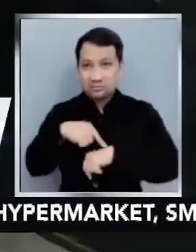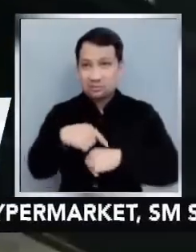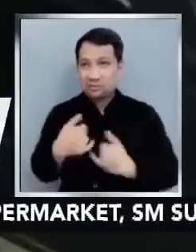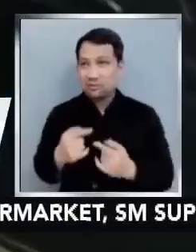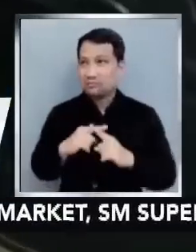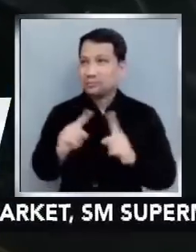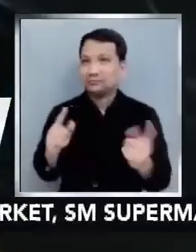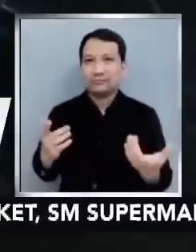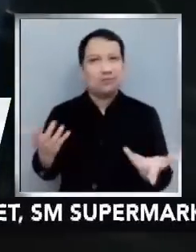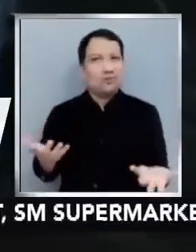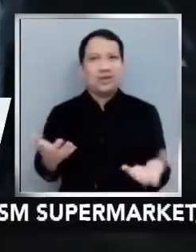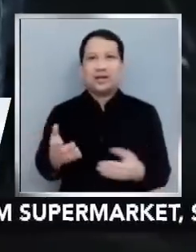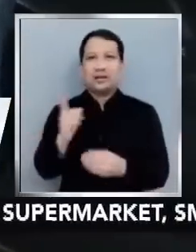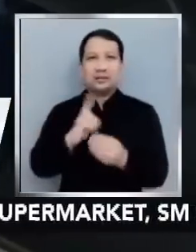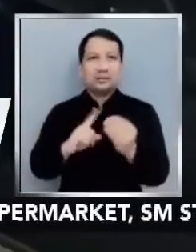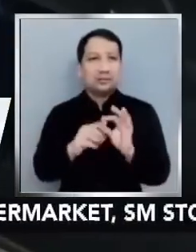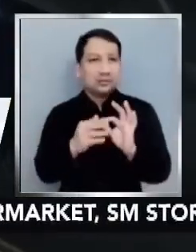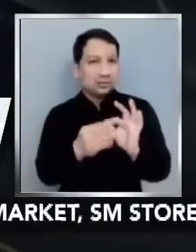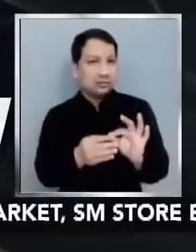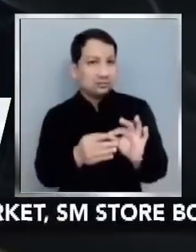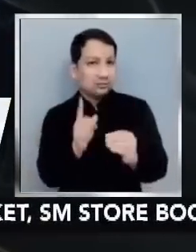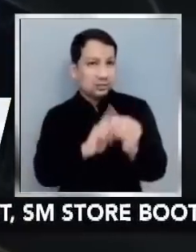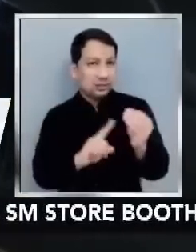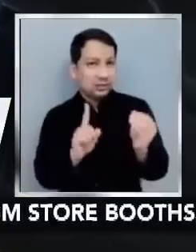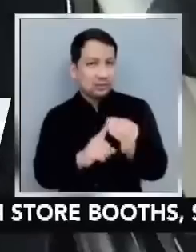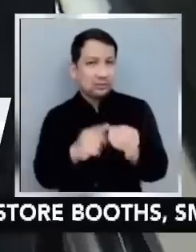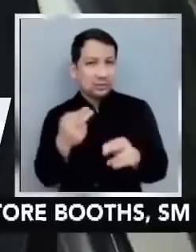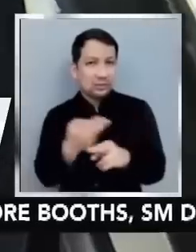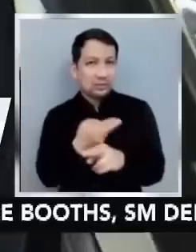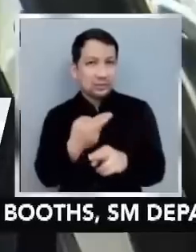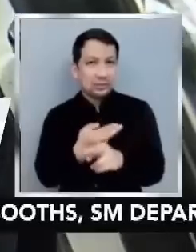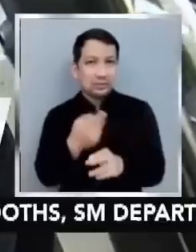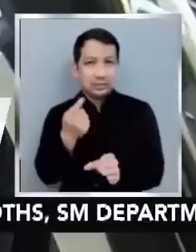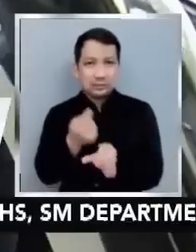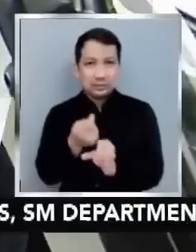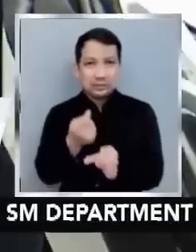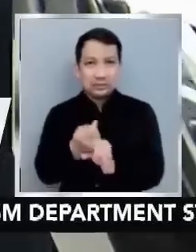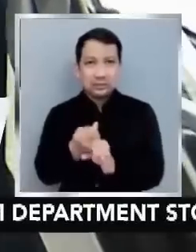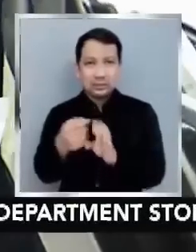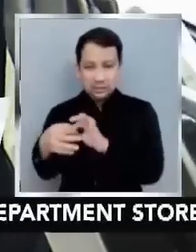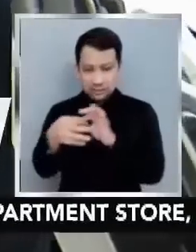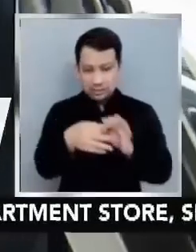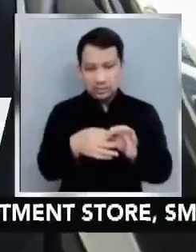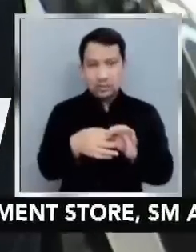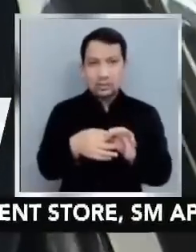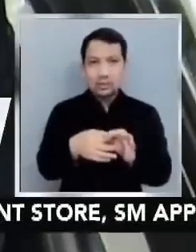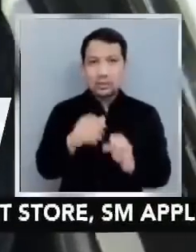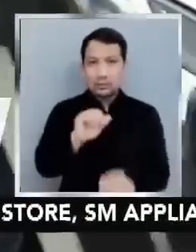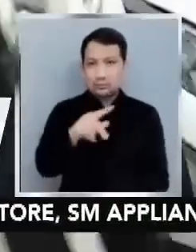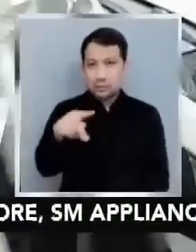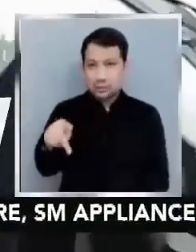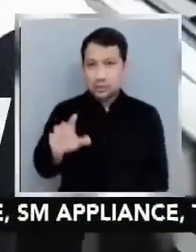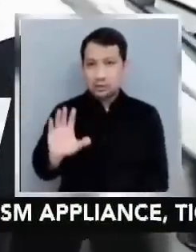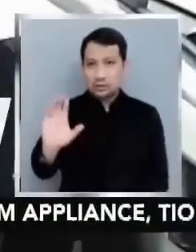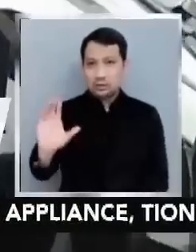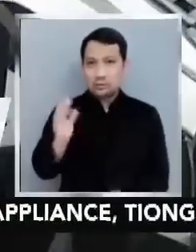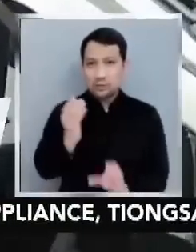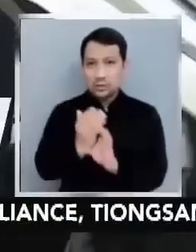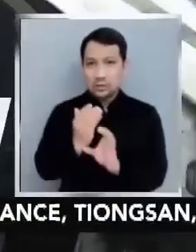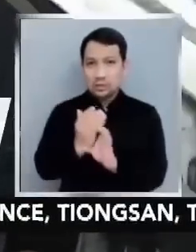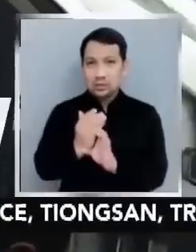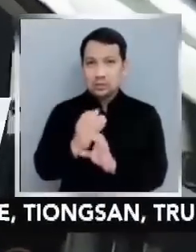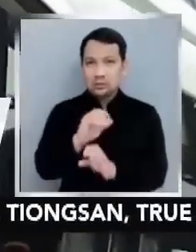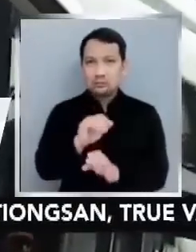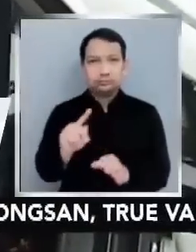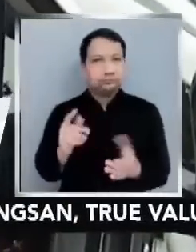alaho. Partida pa dahil bukod sa pagiging regular na taxi, nakakabit din sa ride-hailing app ang kanyang sasakyan. Pero kahit doon,